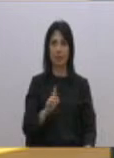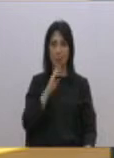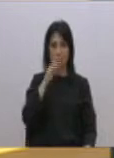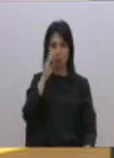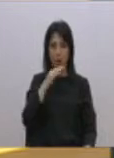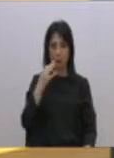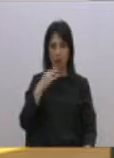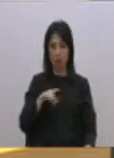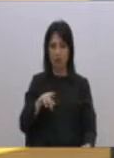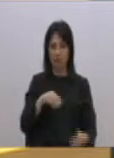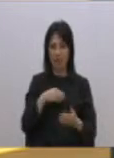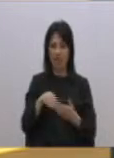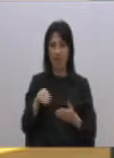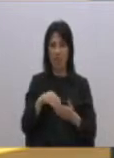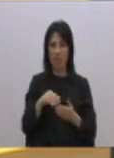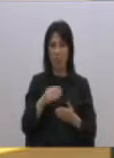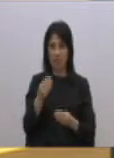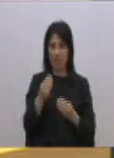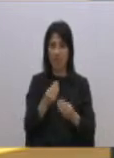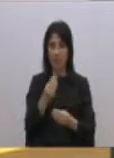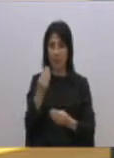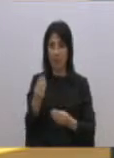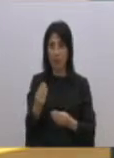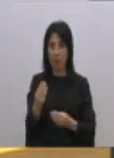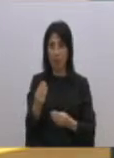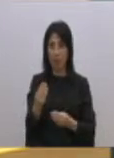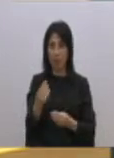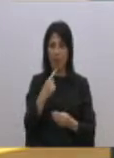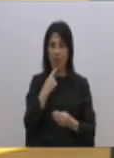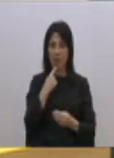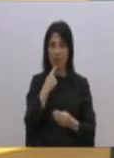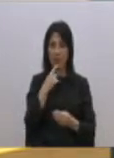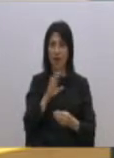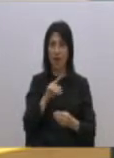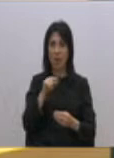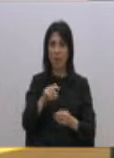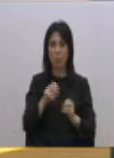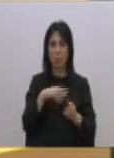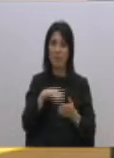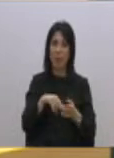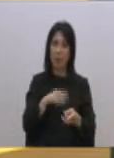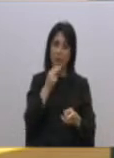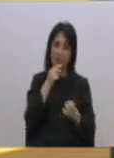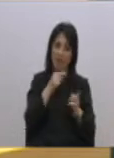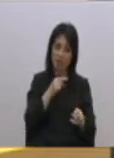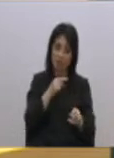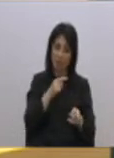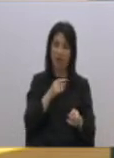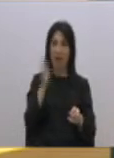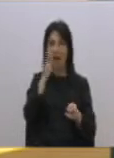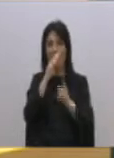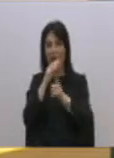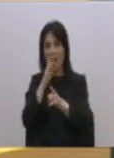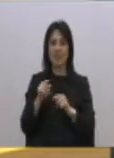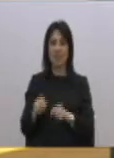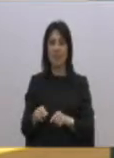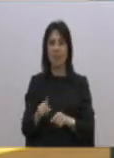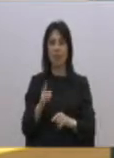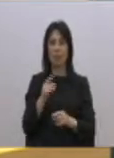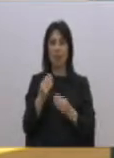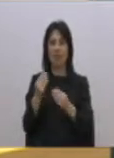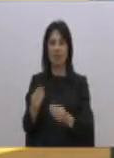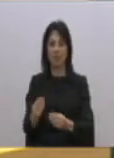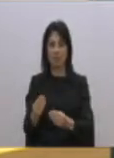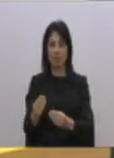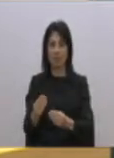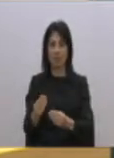რო შვილისთვის ყიდულობს საჭმელს, ეჭვი არ ეპარებოდეს, რომ უსაფრთხოა საჭმელიც, ჰაერიც, წყალიც და შემდე